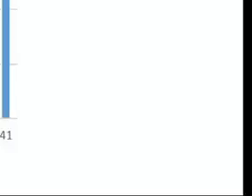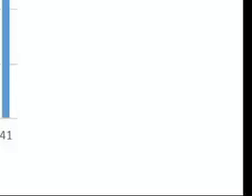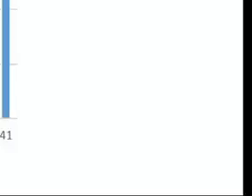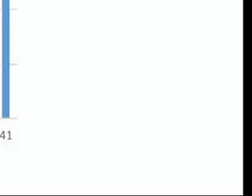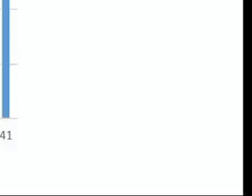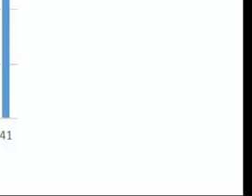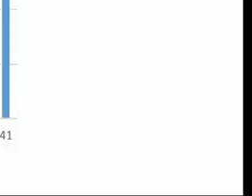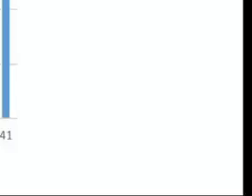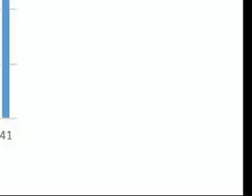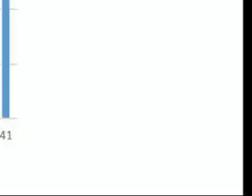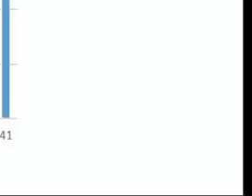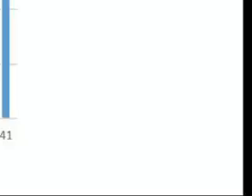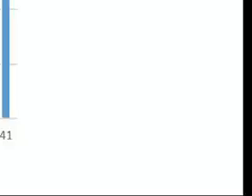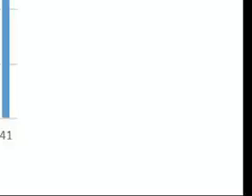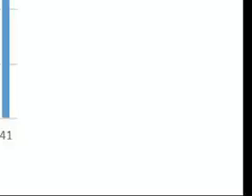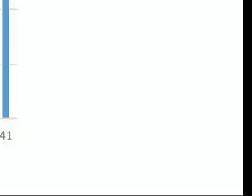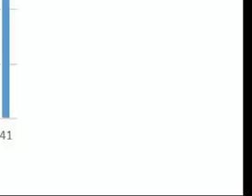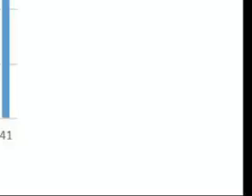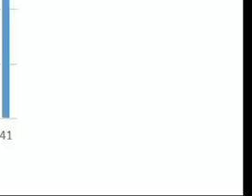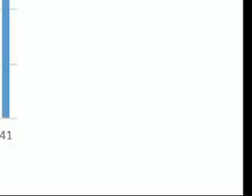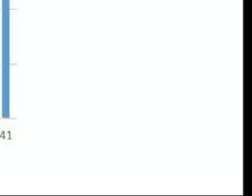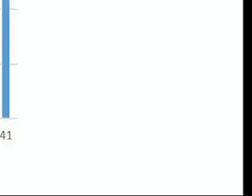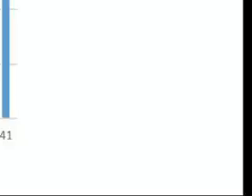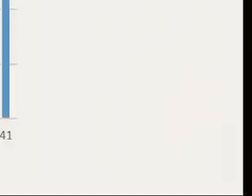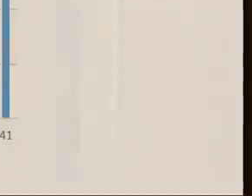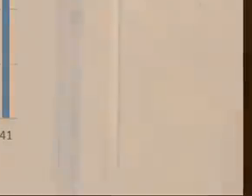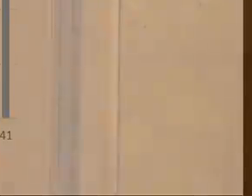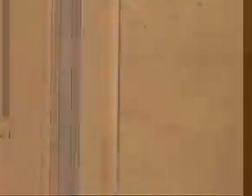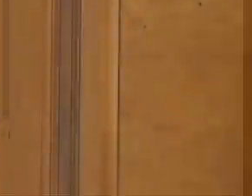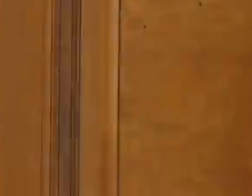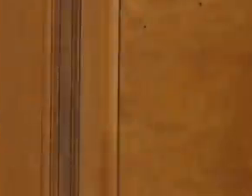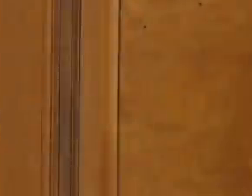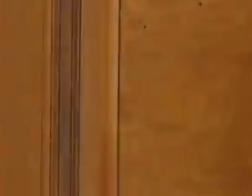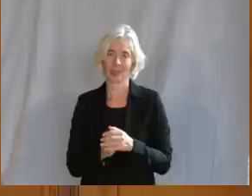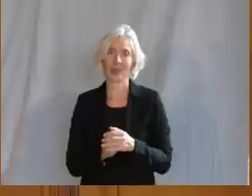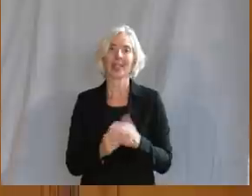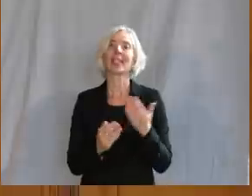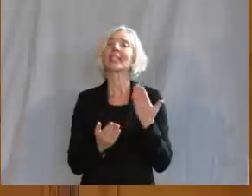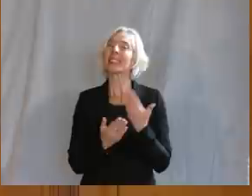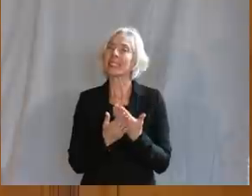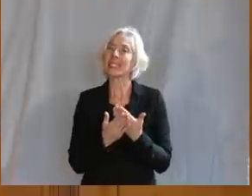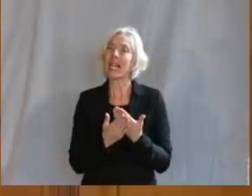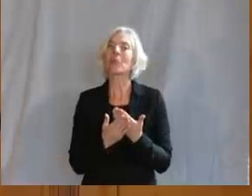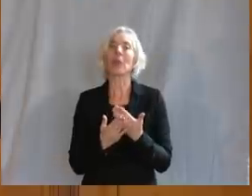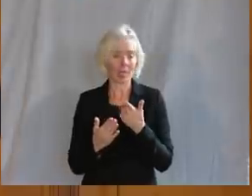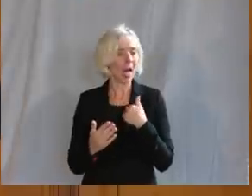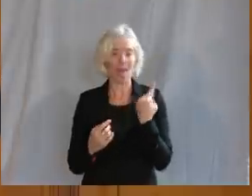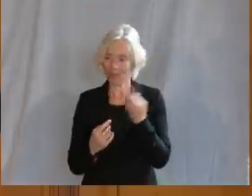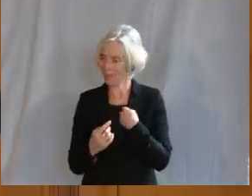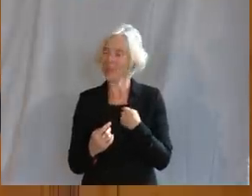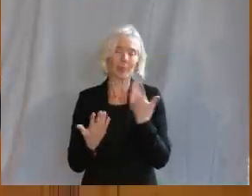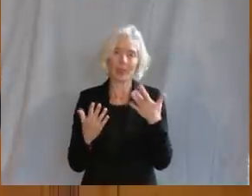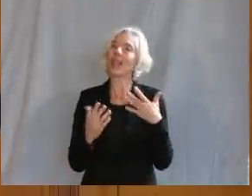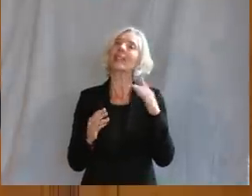beitragen. Und die werden höchstwahrscheinlich weiter existiert haben. Das heißt, wir haben zwar hier keine Fallmeldungen in diesem